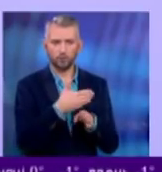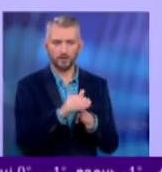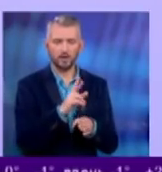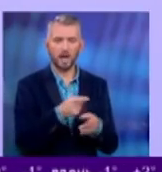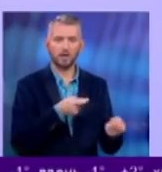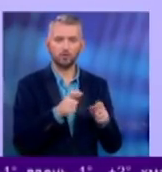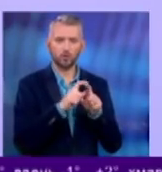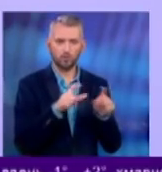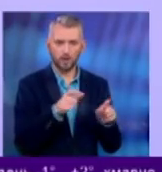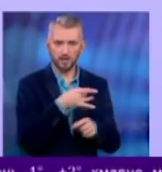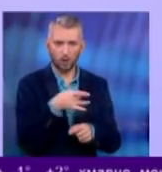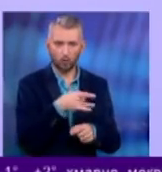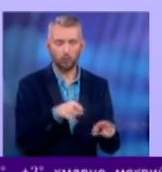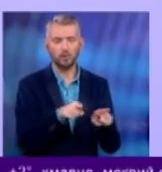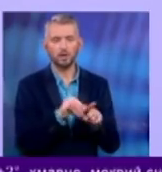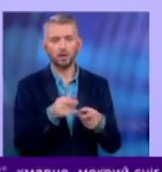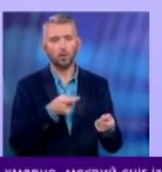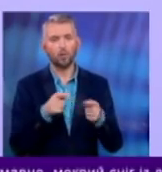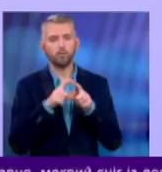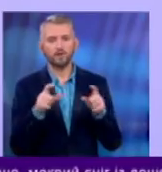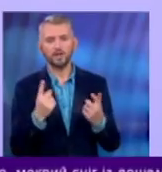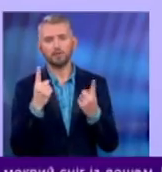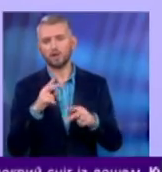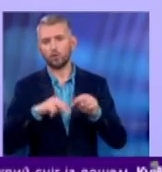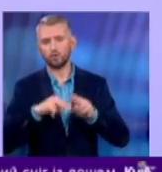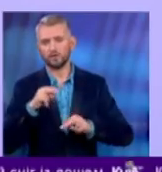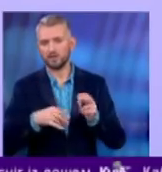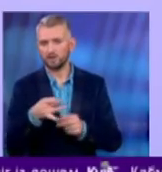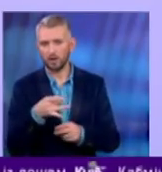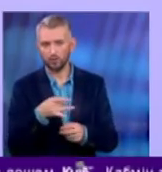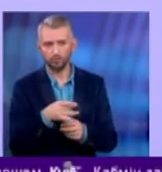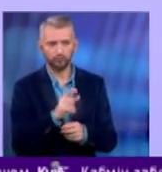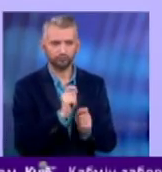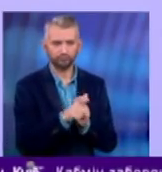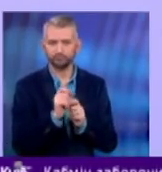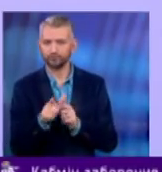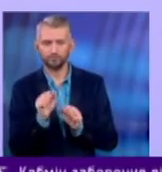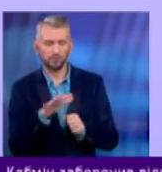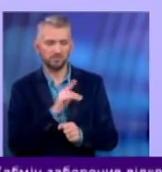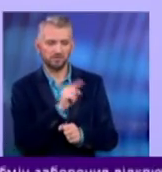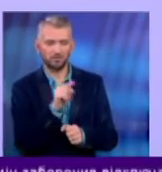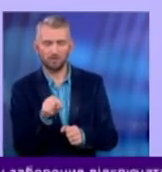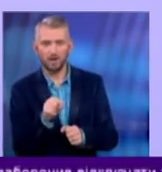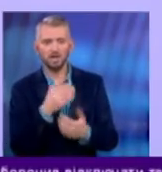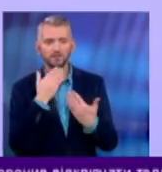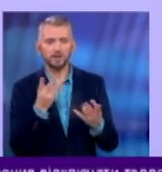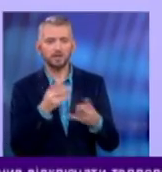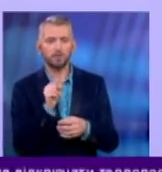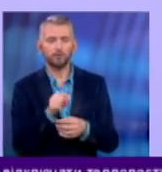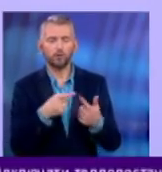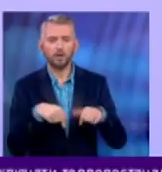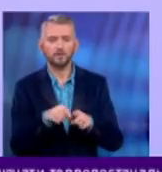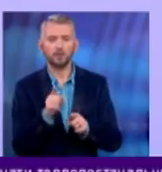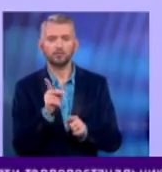керуючі компанії району, так і управління капітального будівництва району. Тобто, по-перше, звертатись треба ту організацію, з